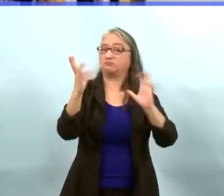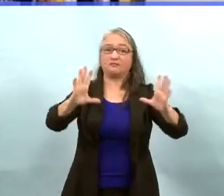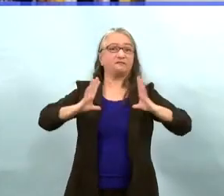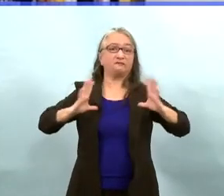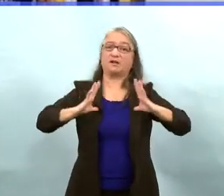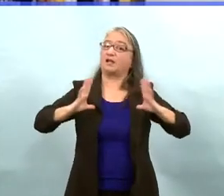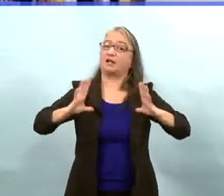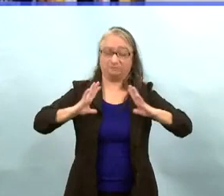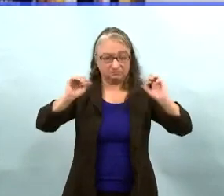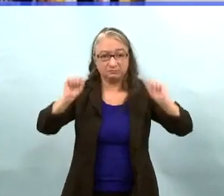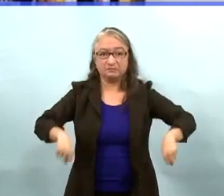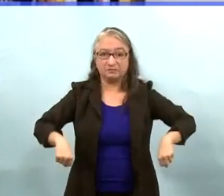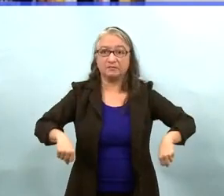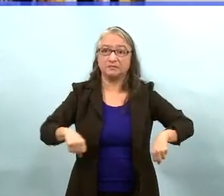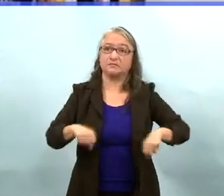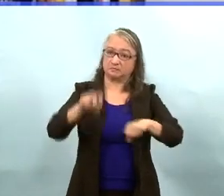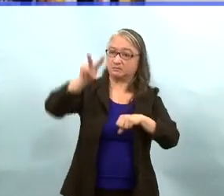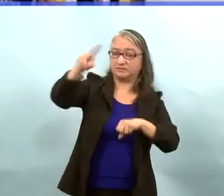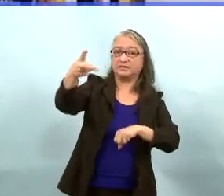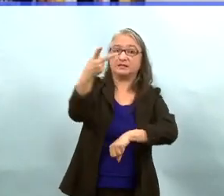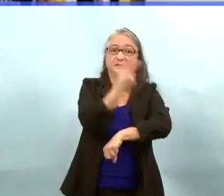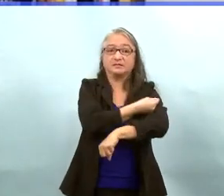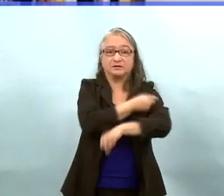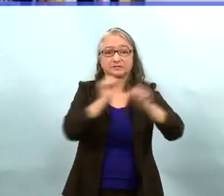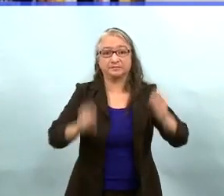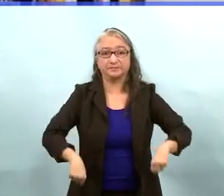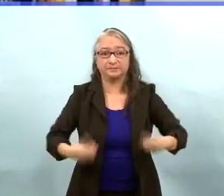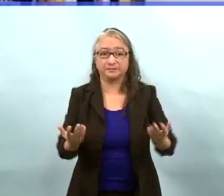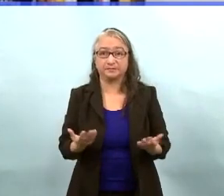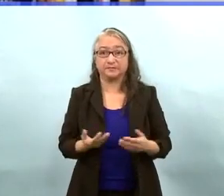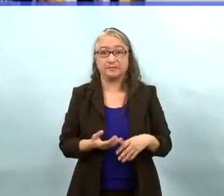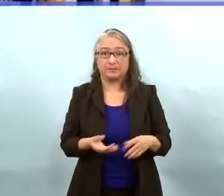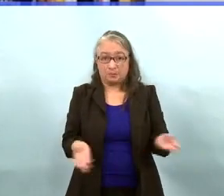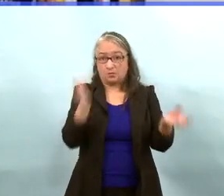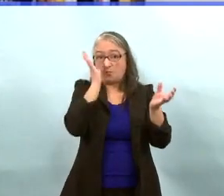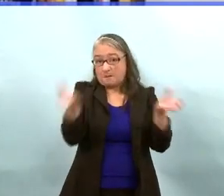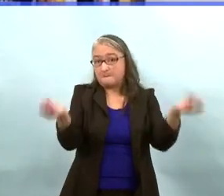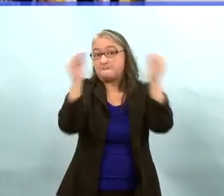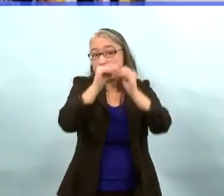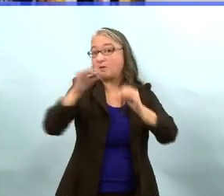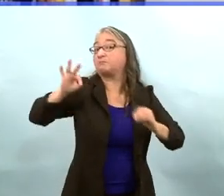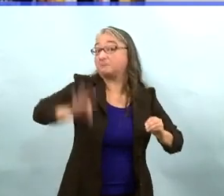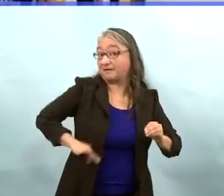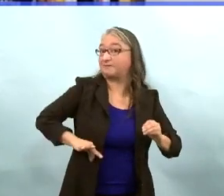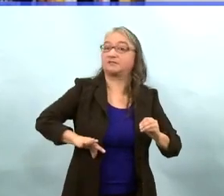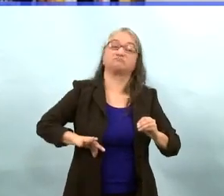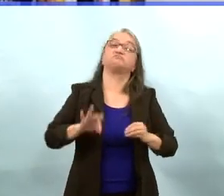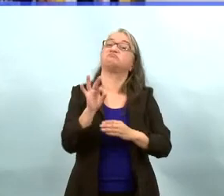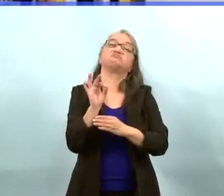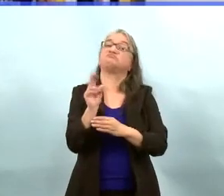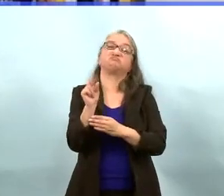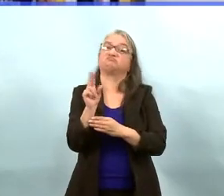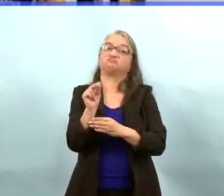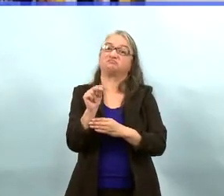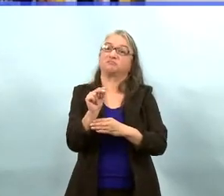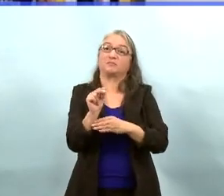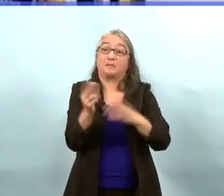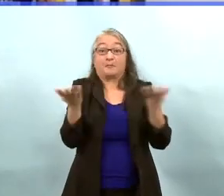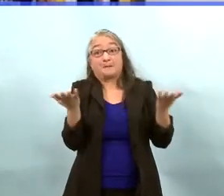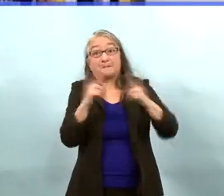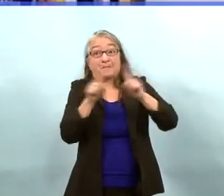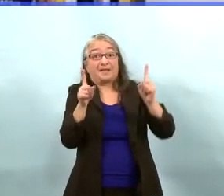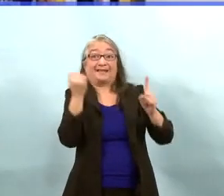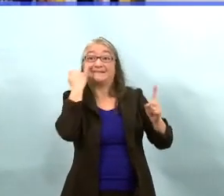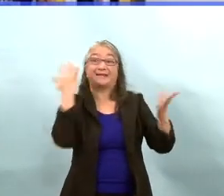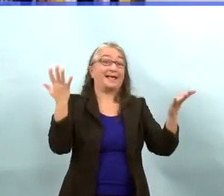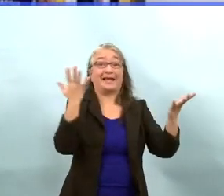Donc, il n'y a aucun problème. Il n'y a pas de problème, pas de bénéfice supplémentaire à attendre non plus. Mais si vous devez attendre à